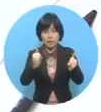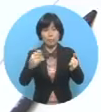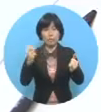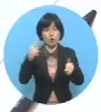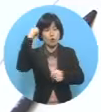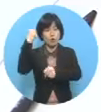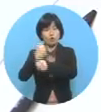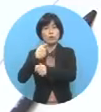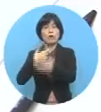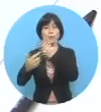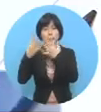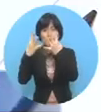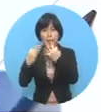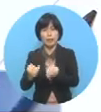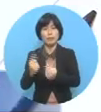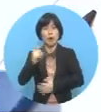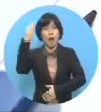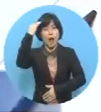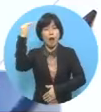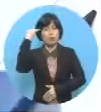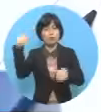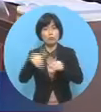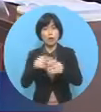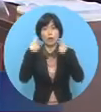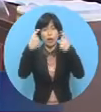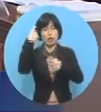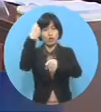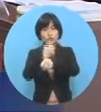방대한 전문 인력과 연구 용역 경험이 풍부한